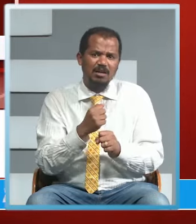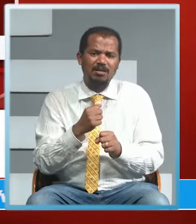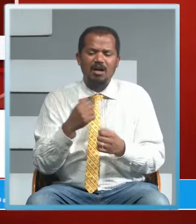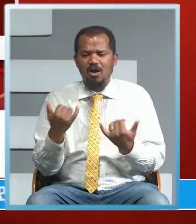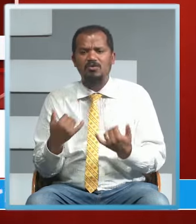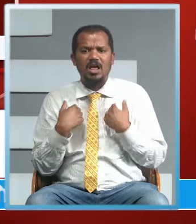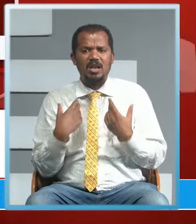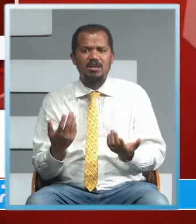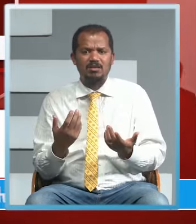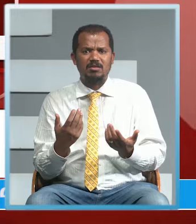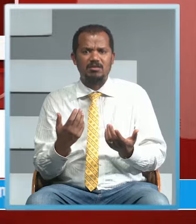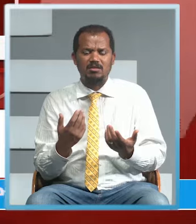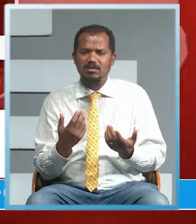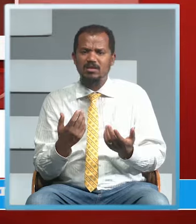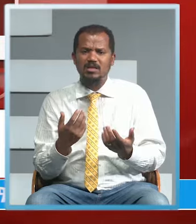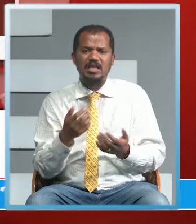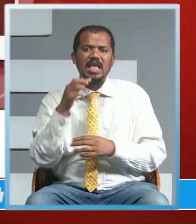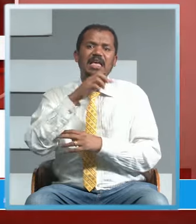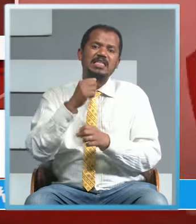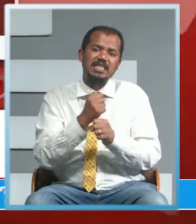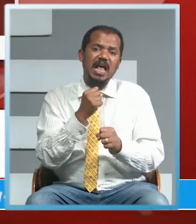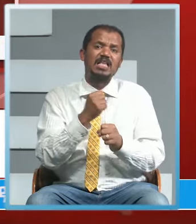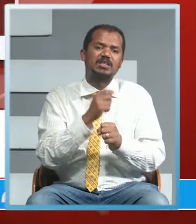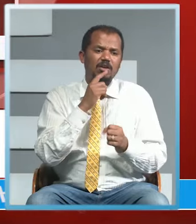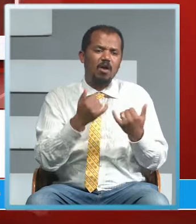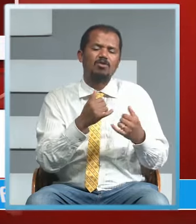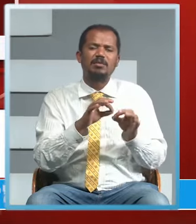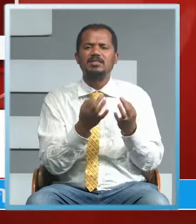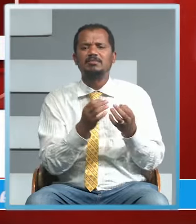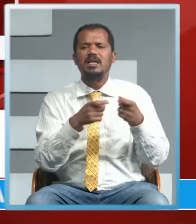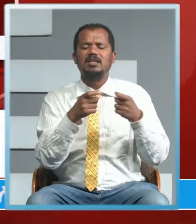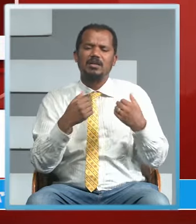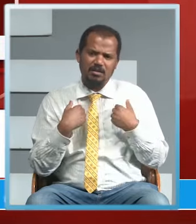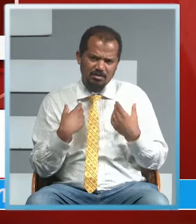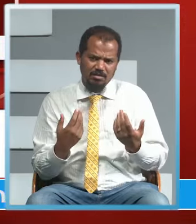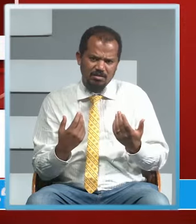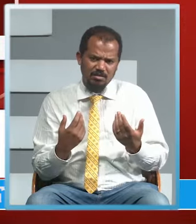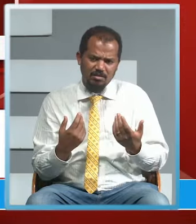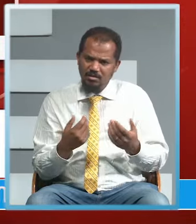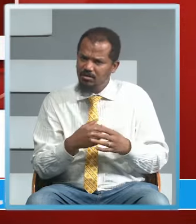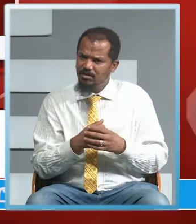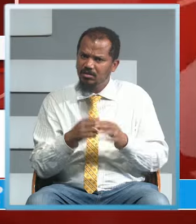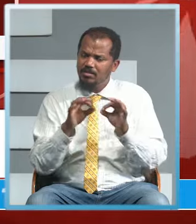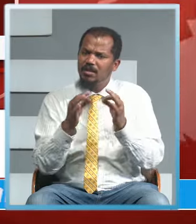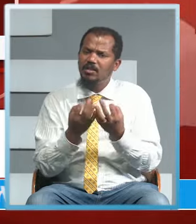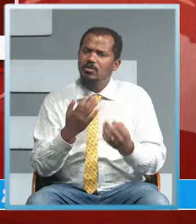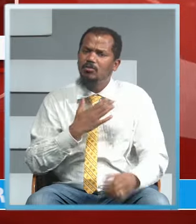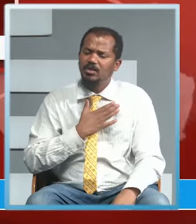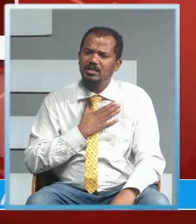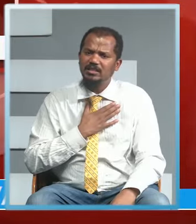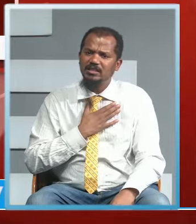ከታች ወርደን ነው እየሰራን ያለ ነው። ለልጆች ሴት ብለን የቀን ስራ እየሰራን ነው እያስፈጠርን ያለ ነው። ደሞዝ አለመክፈሉነት